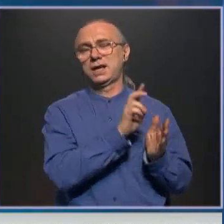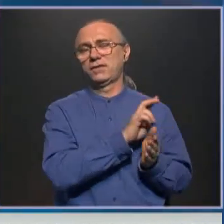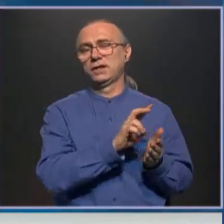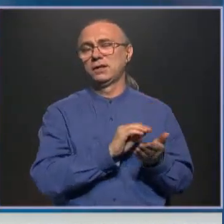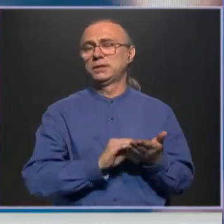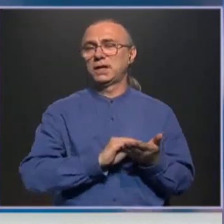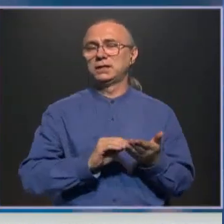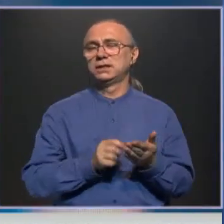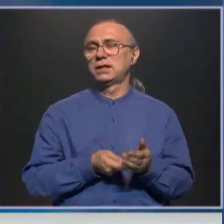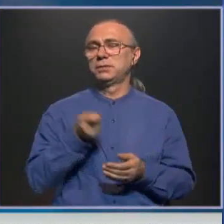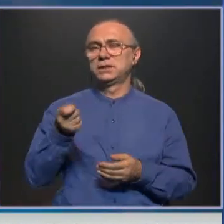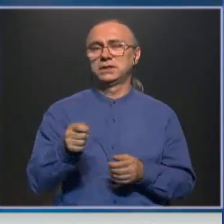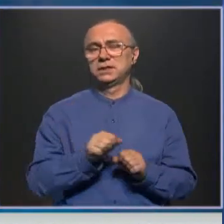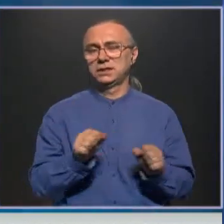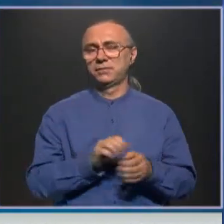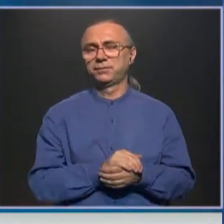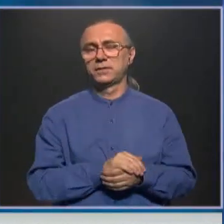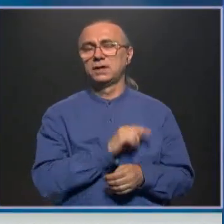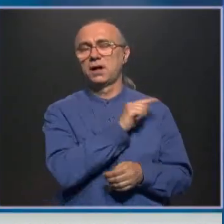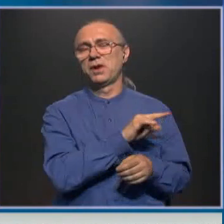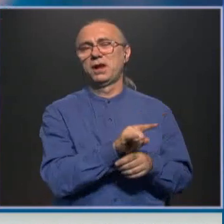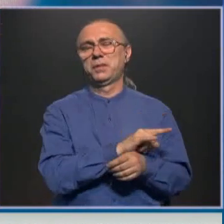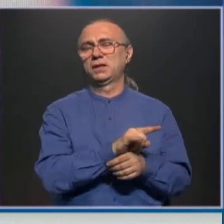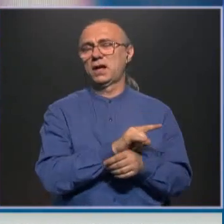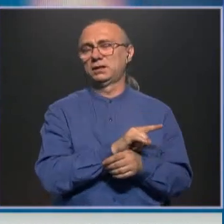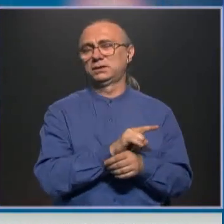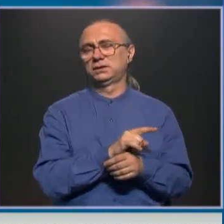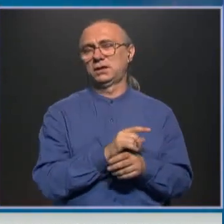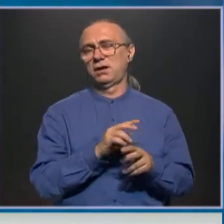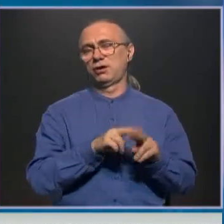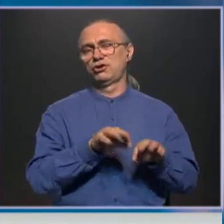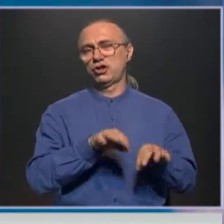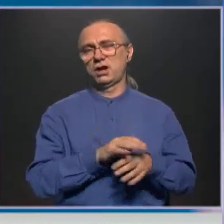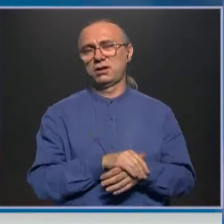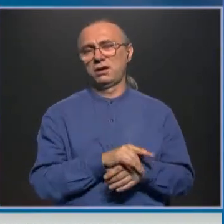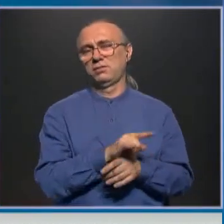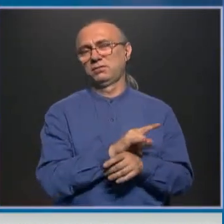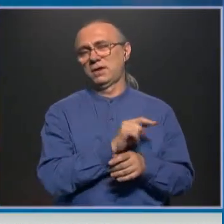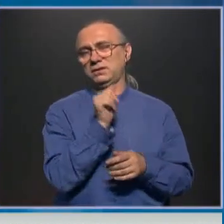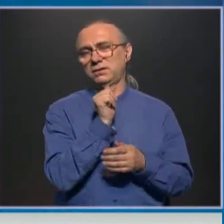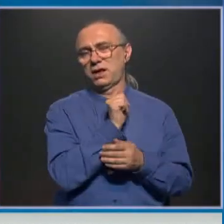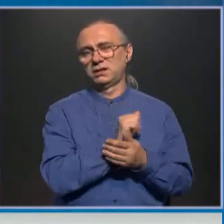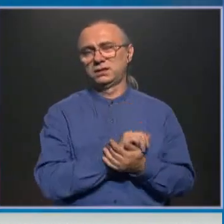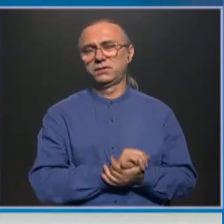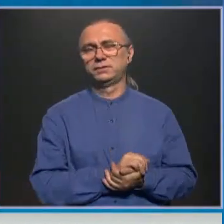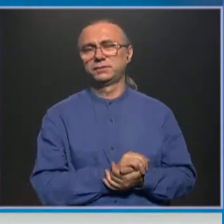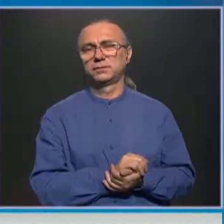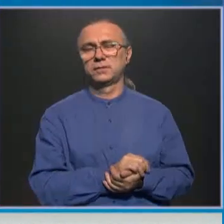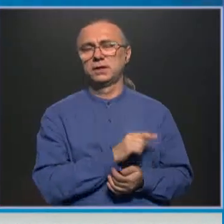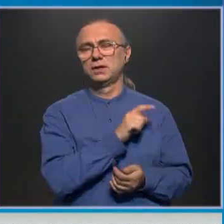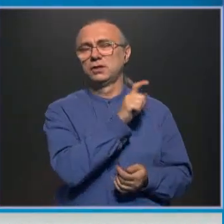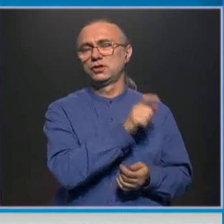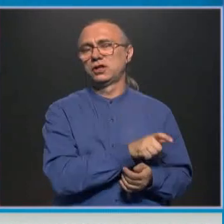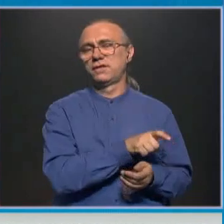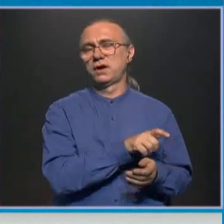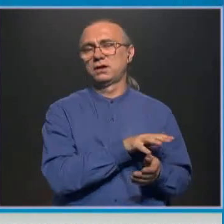люди, имитация крещения, имитация таинства, она ни к чему хорошему не приводит, и человек от этого не пополняет ряды